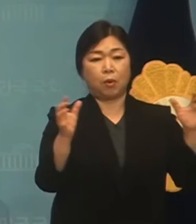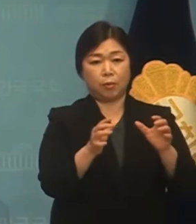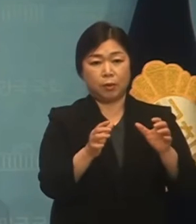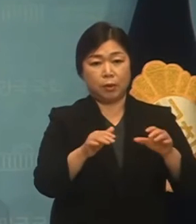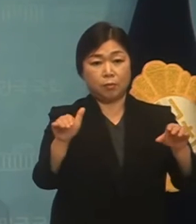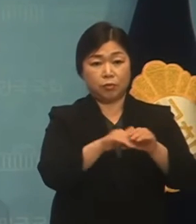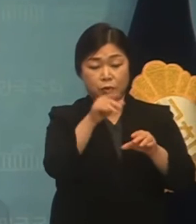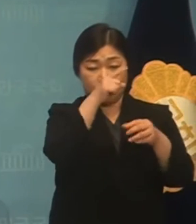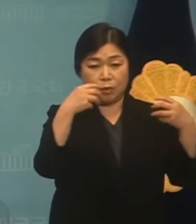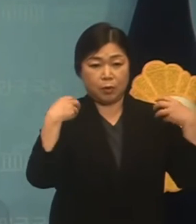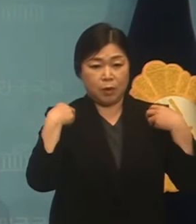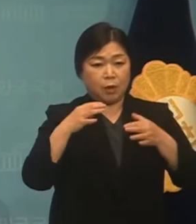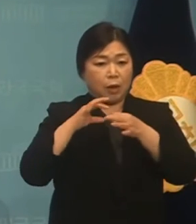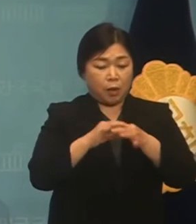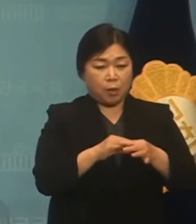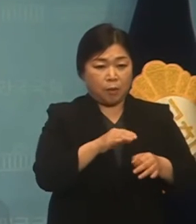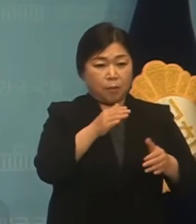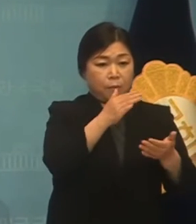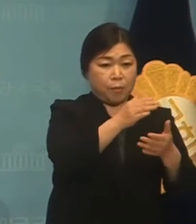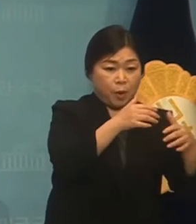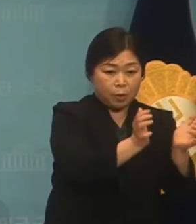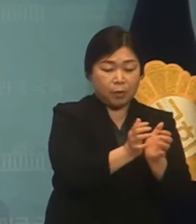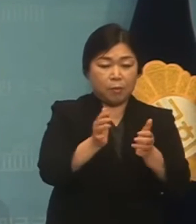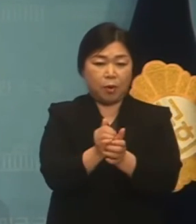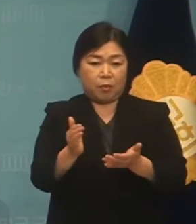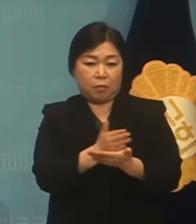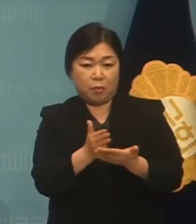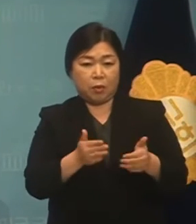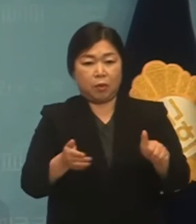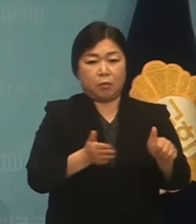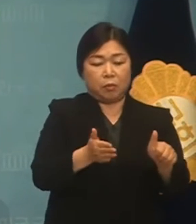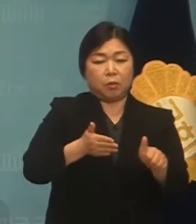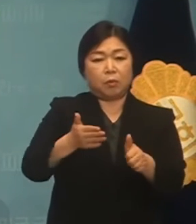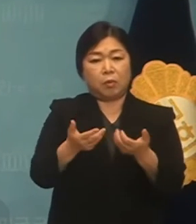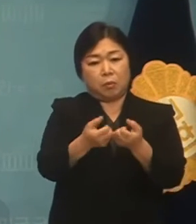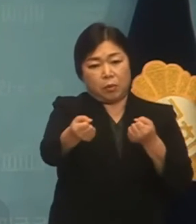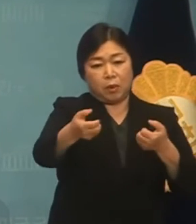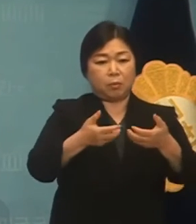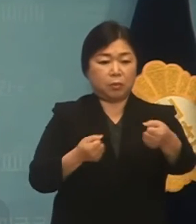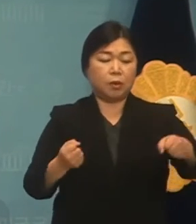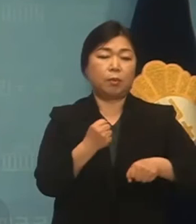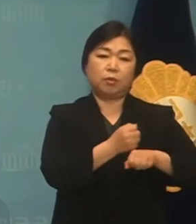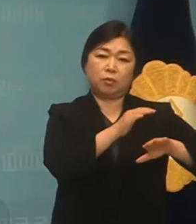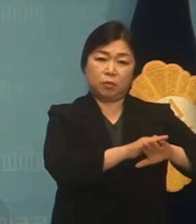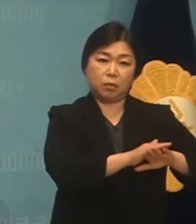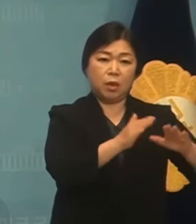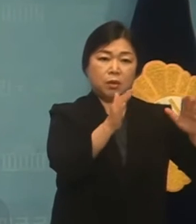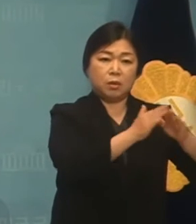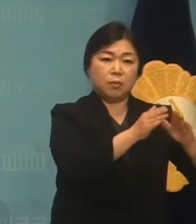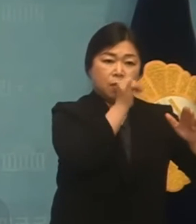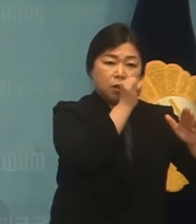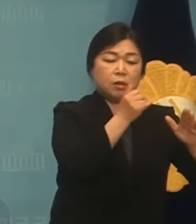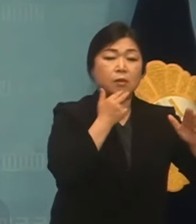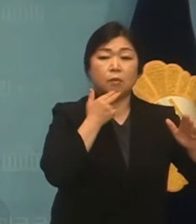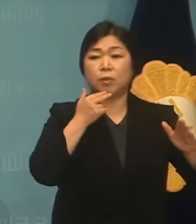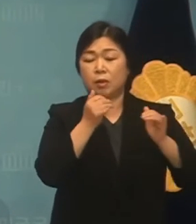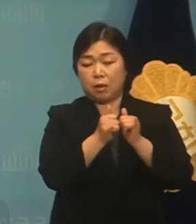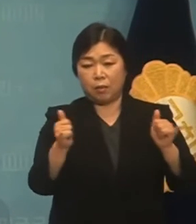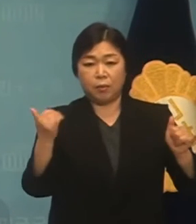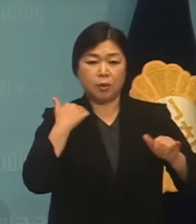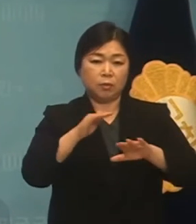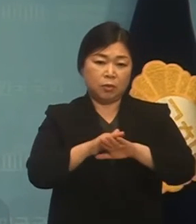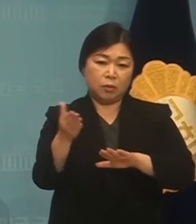정권은 끊임없는 편가르기로 국민을 분열시켰습니다. 집 가진 자와 없는 자, 임대인과